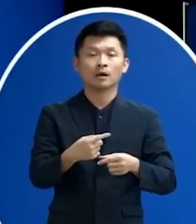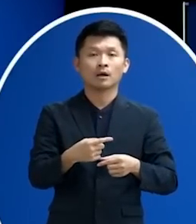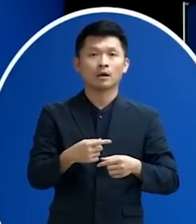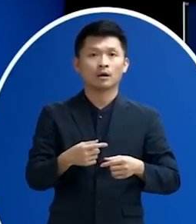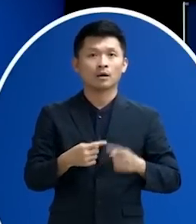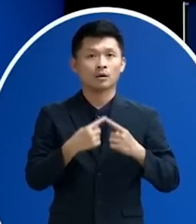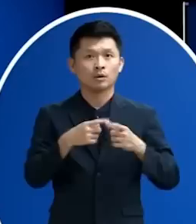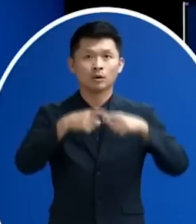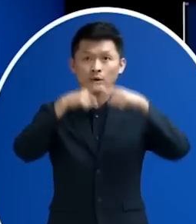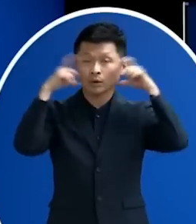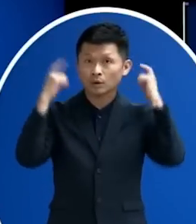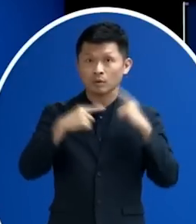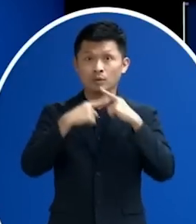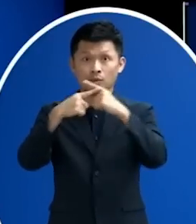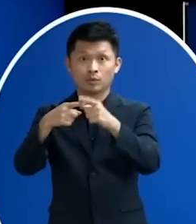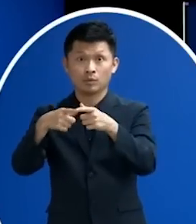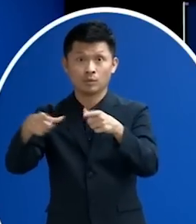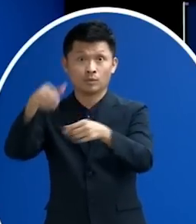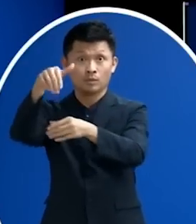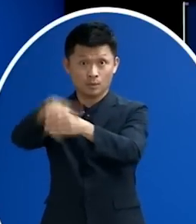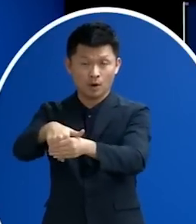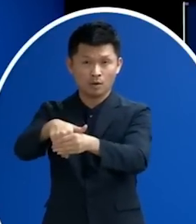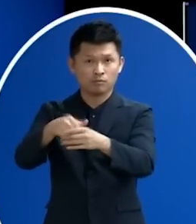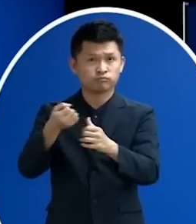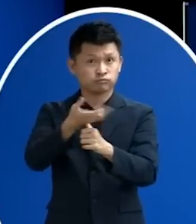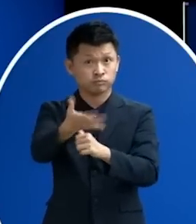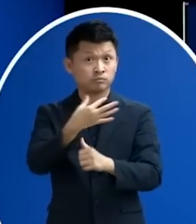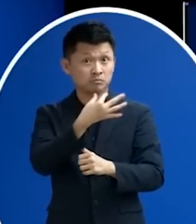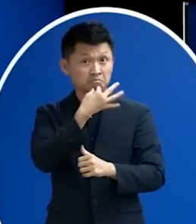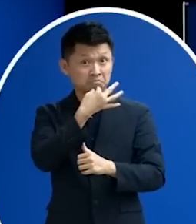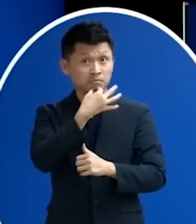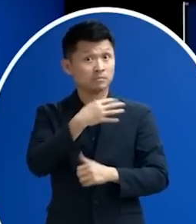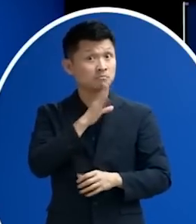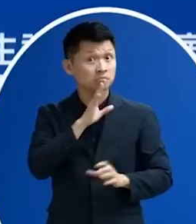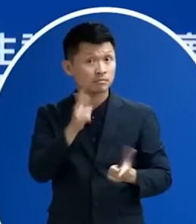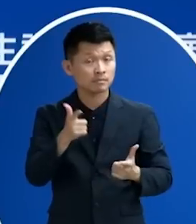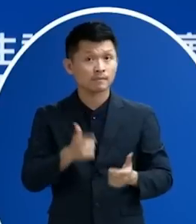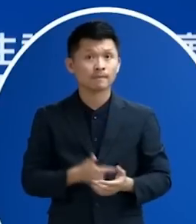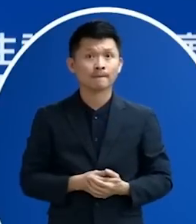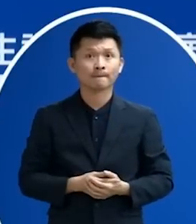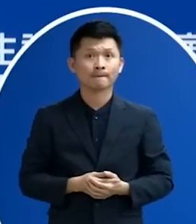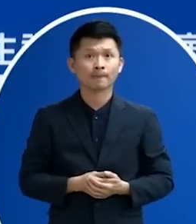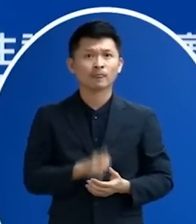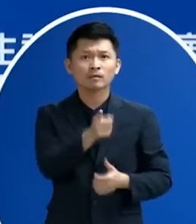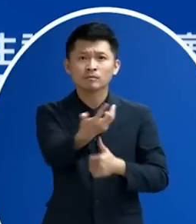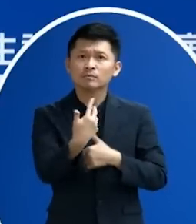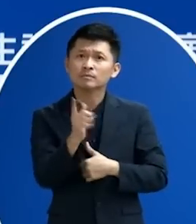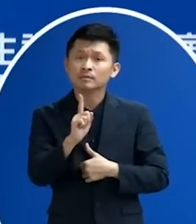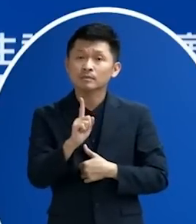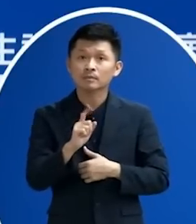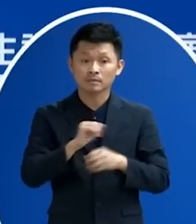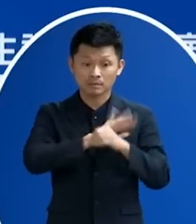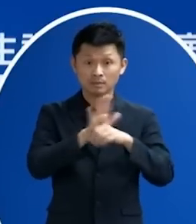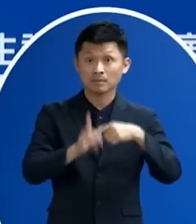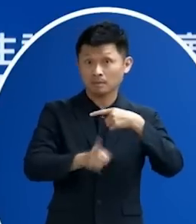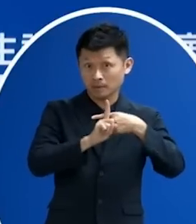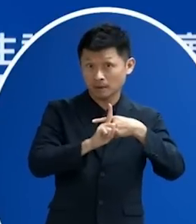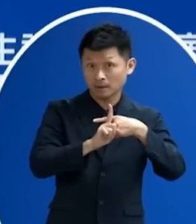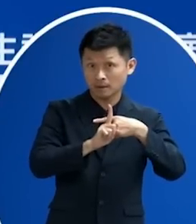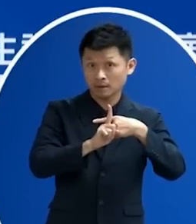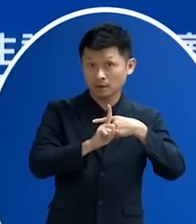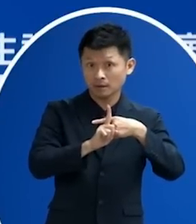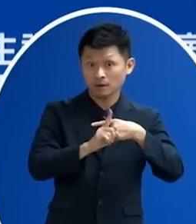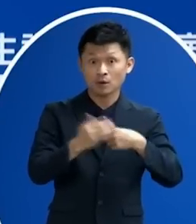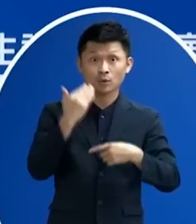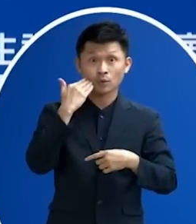这部分是不是还是会有疫情上面的风险？你怎么看？谢谢。 你说的是确诊者吗？ 对，确诊